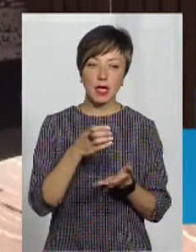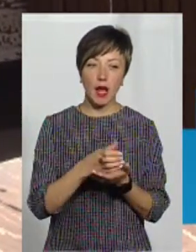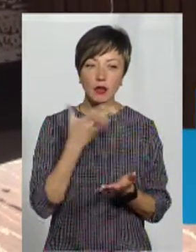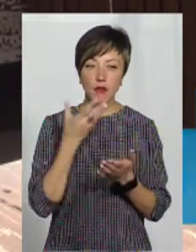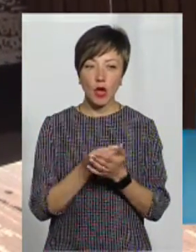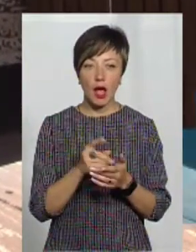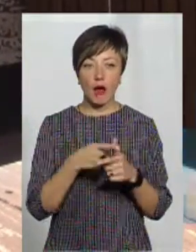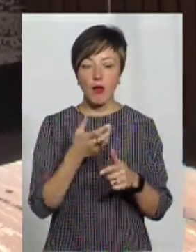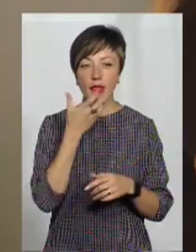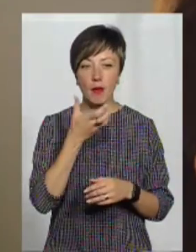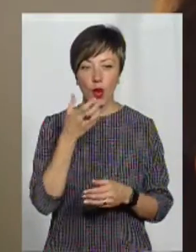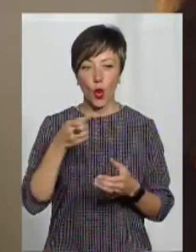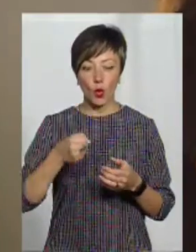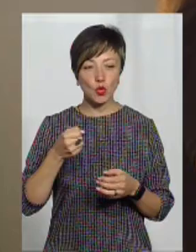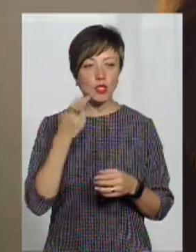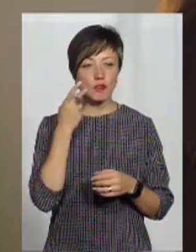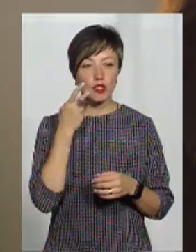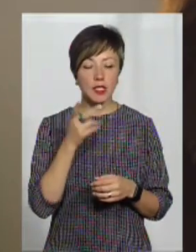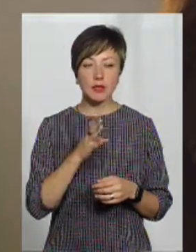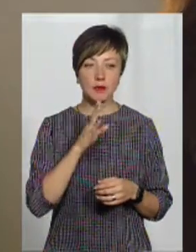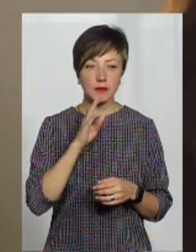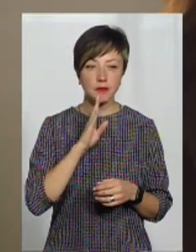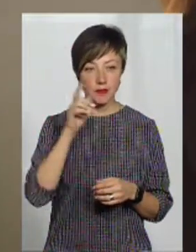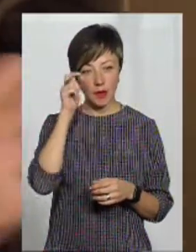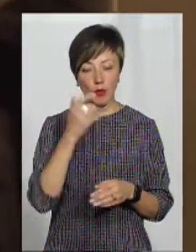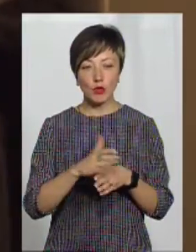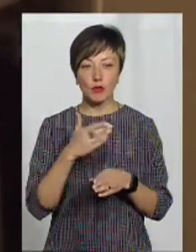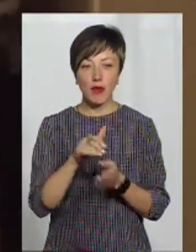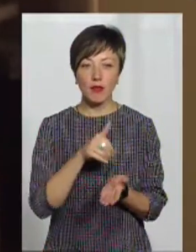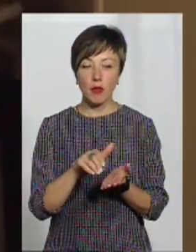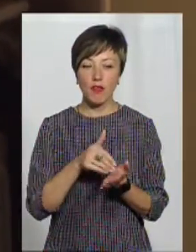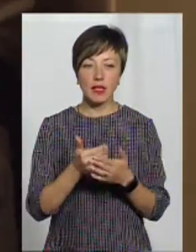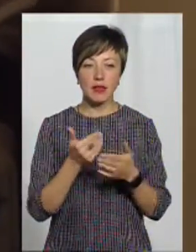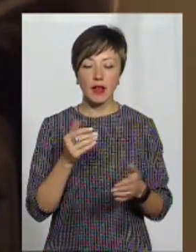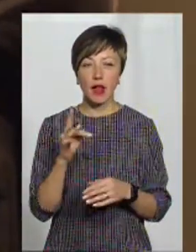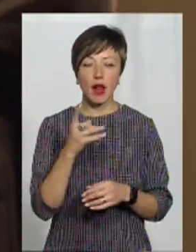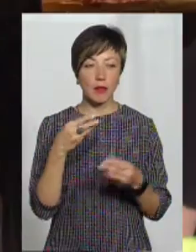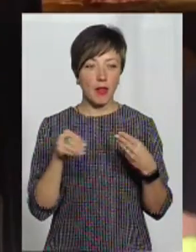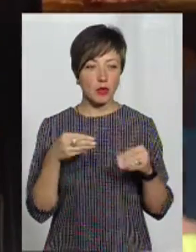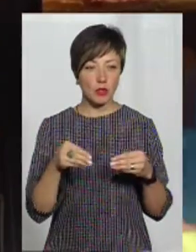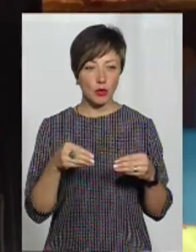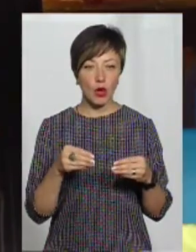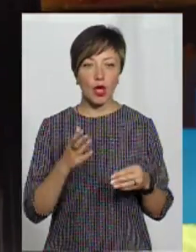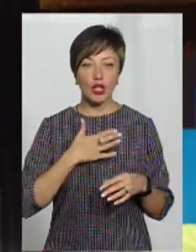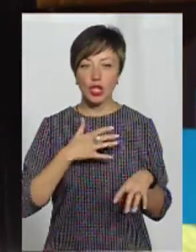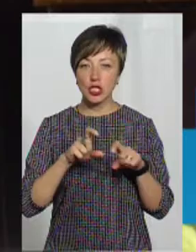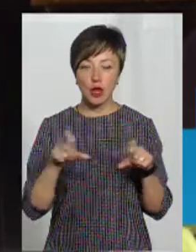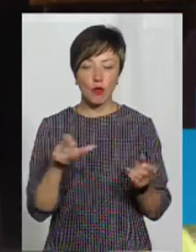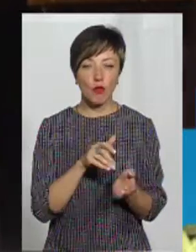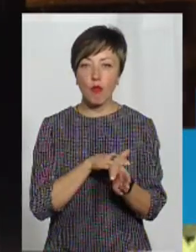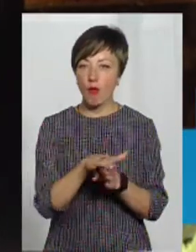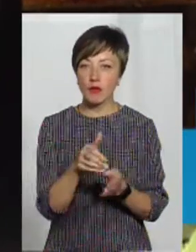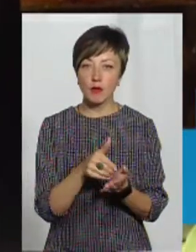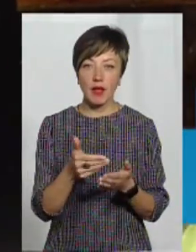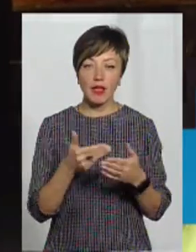з термокружкою завжди. Бариста Ліана каже, її заклад поступово відмовляється від одноразового пластику. Наш заклад повністю відмовляється